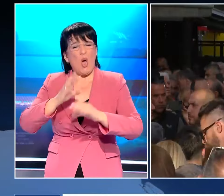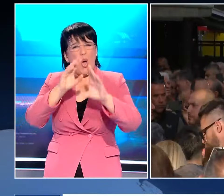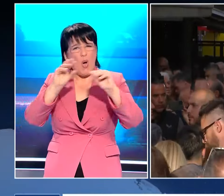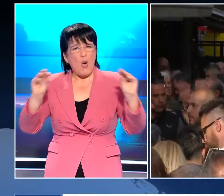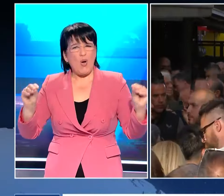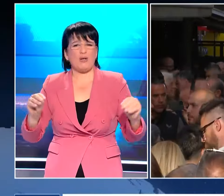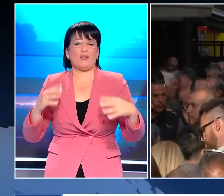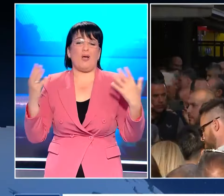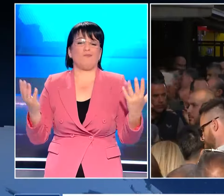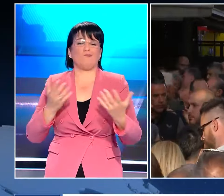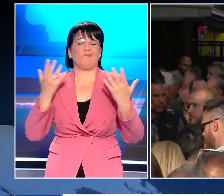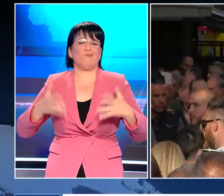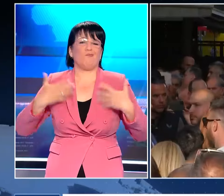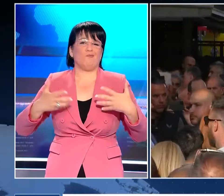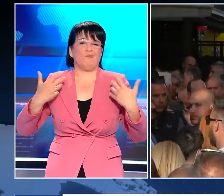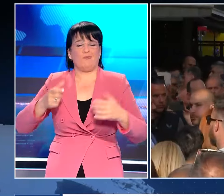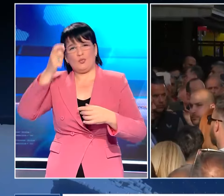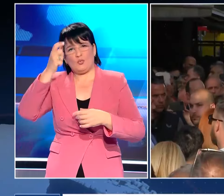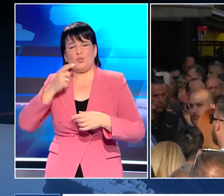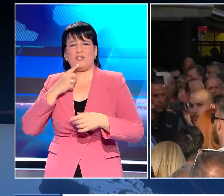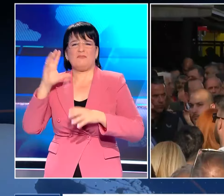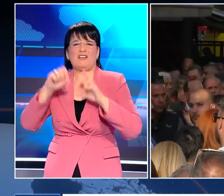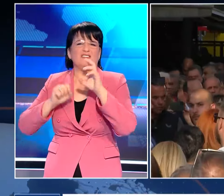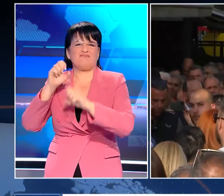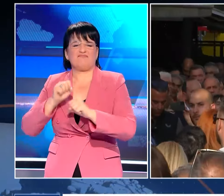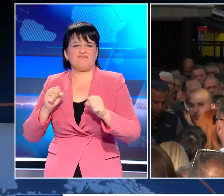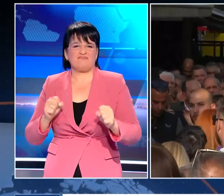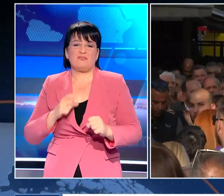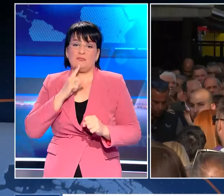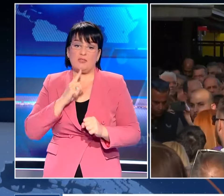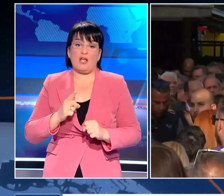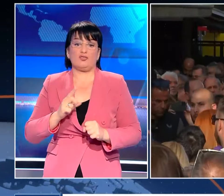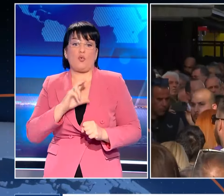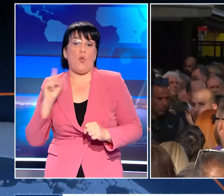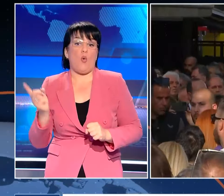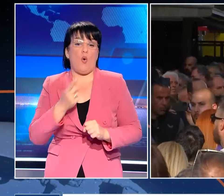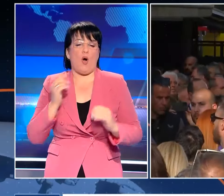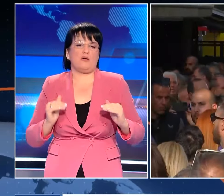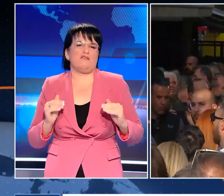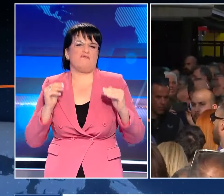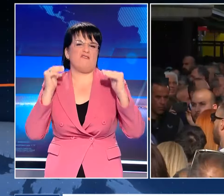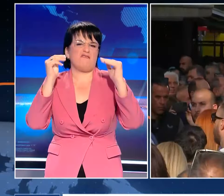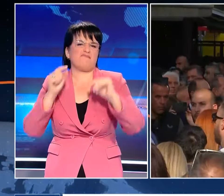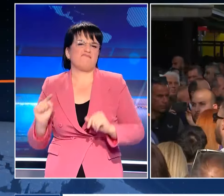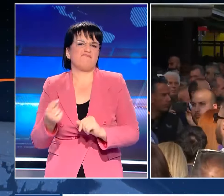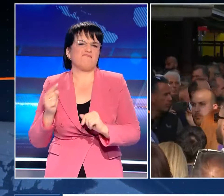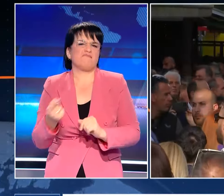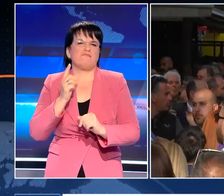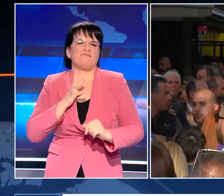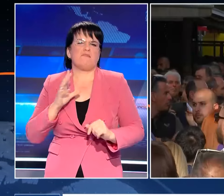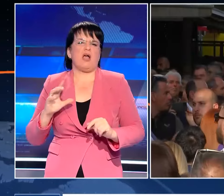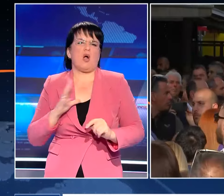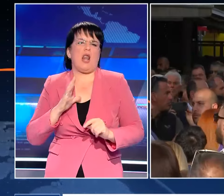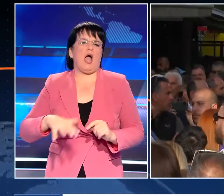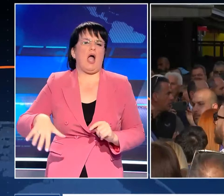είμαστε πολεμοχαρείς τουρκοφάγοι. Είναι πάρα πολύ εύκολο να σηκώνει κανείς τους τόνους, να ερεθίζει την κοινή γνώμη,